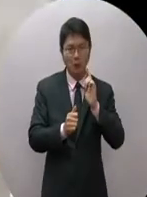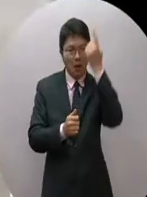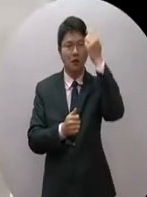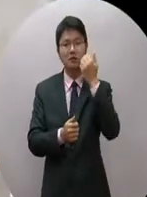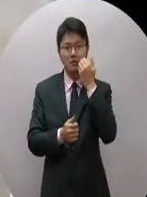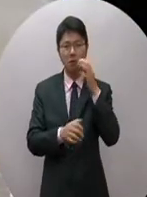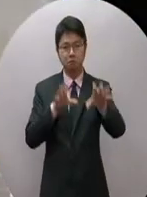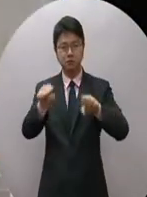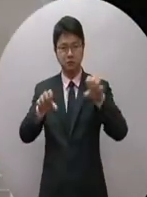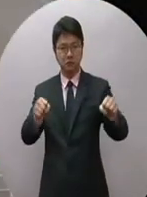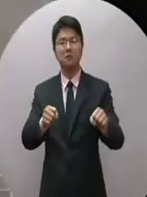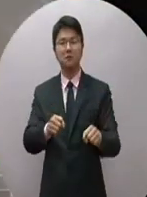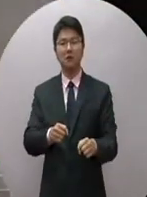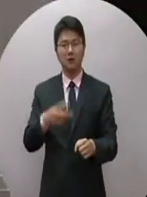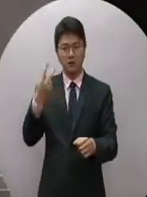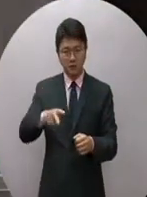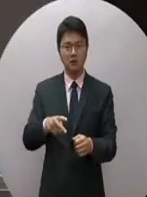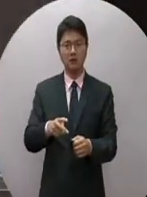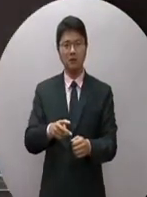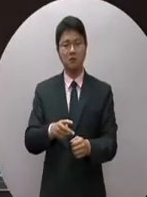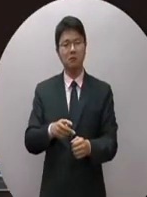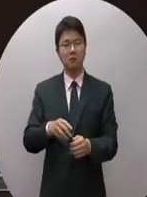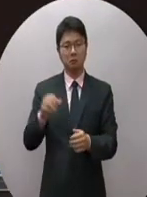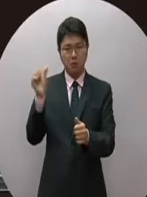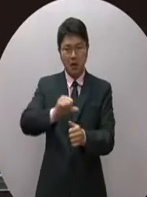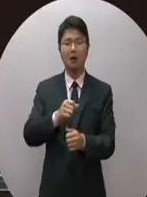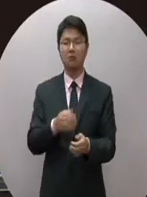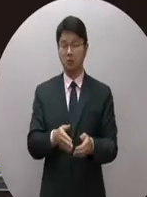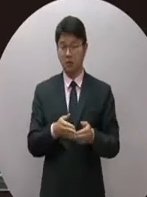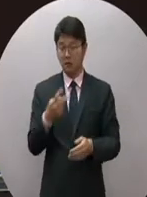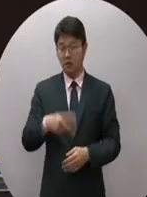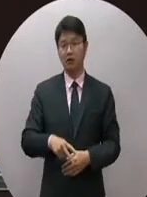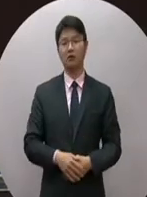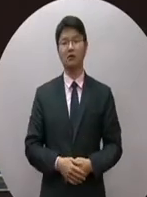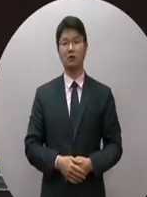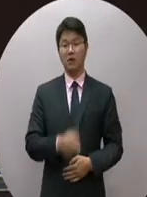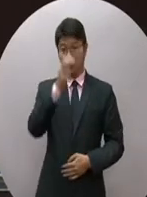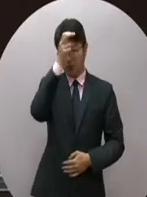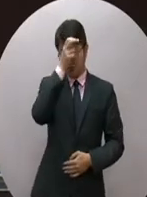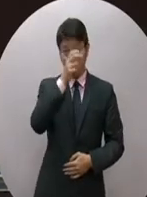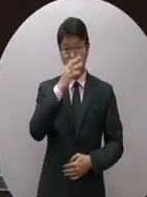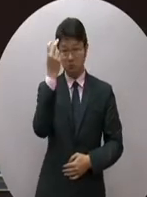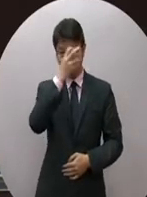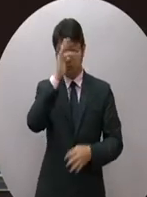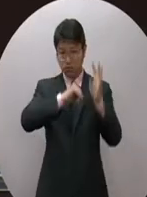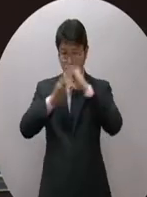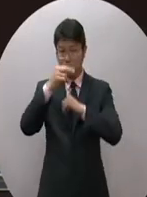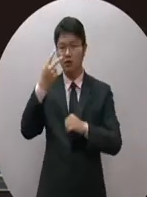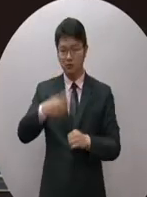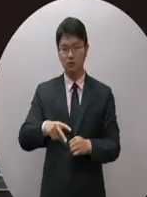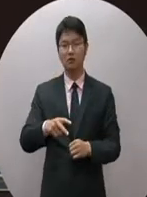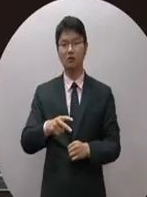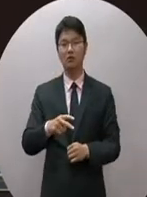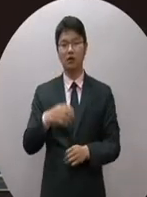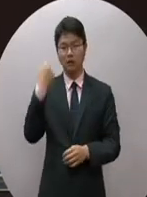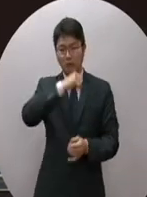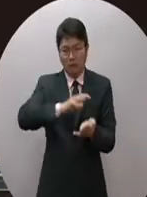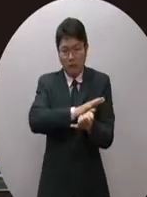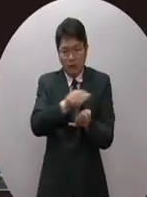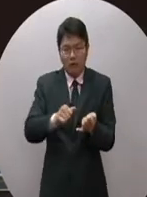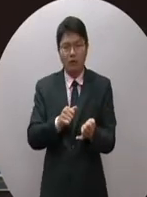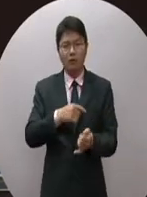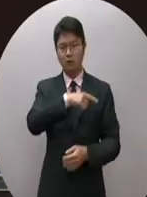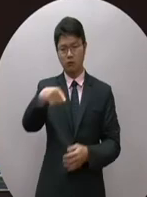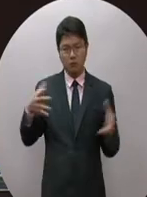定要做出成绩，而且不是只有警方查查，而是全国大家一起